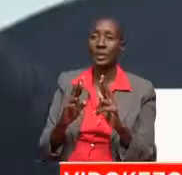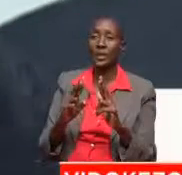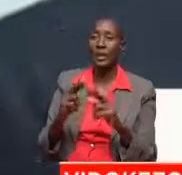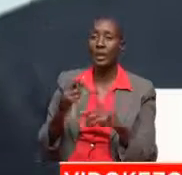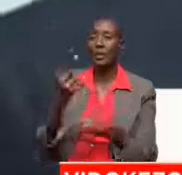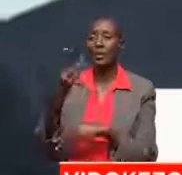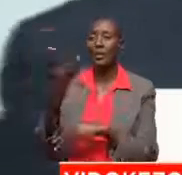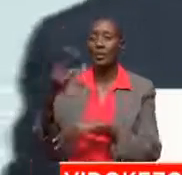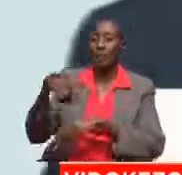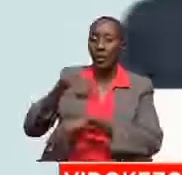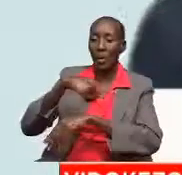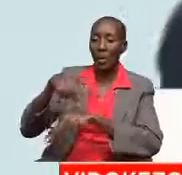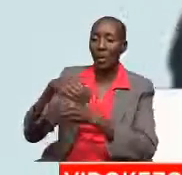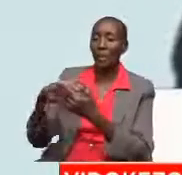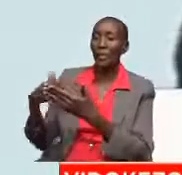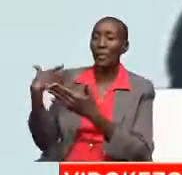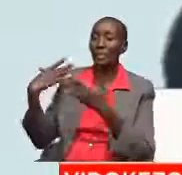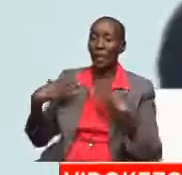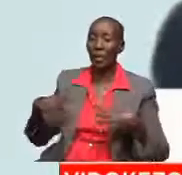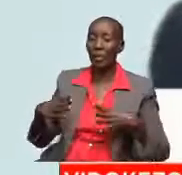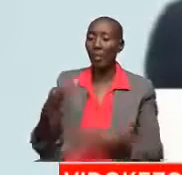hours,